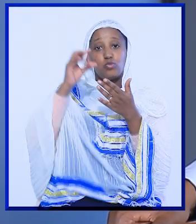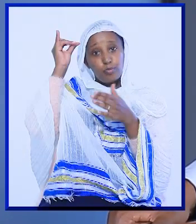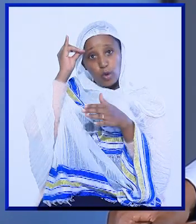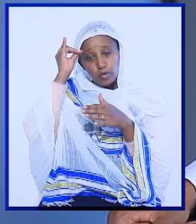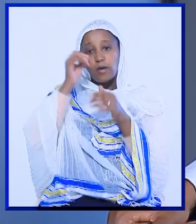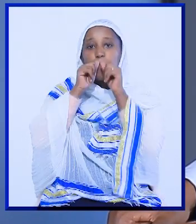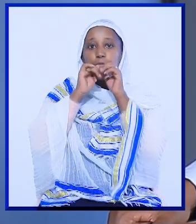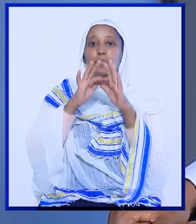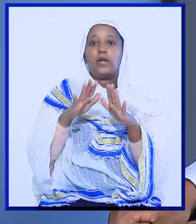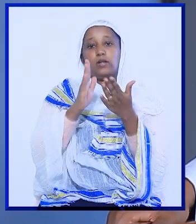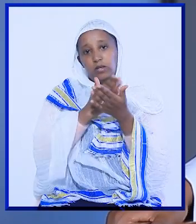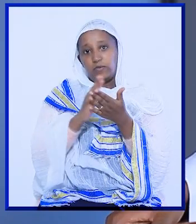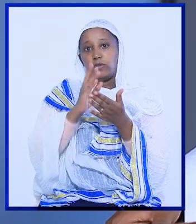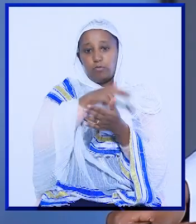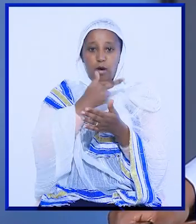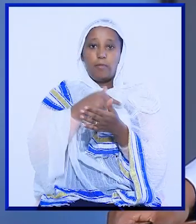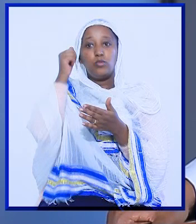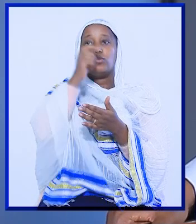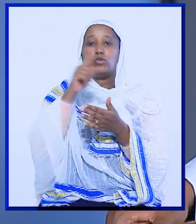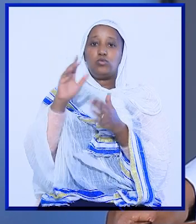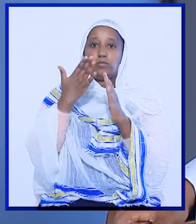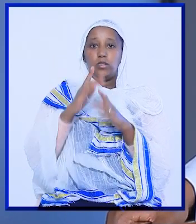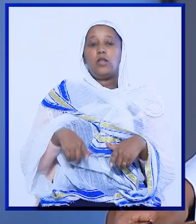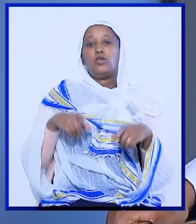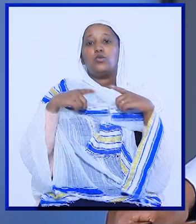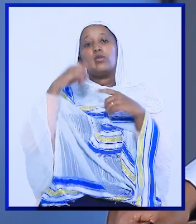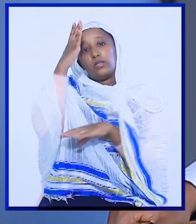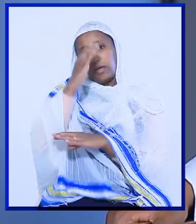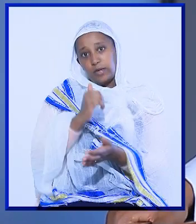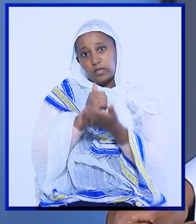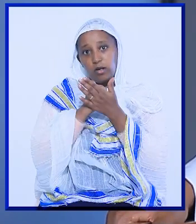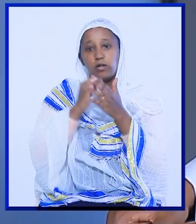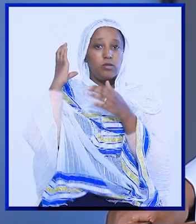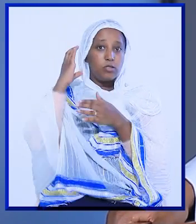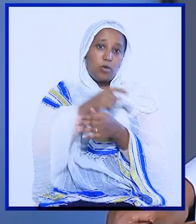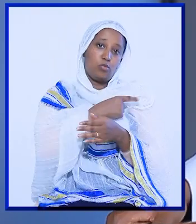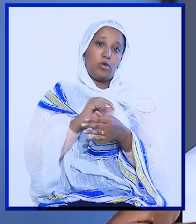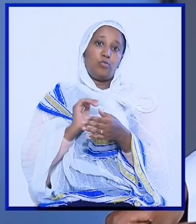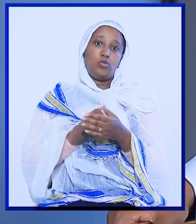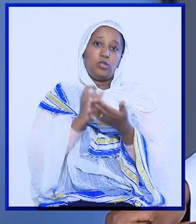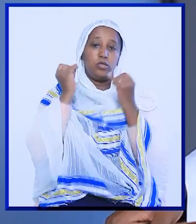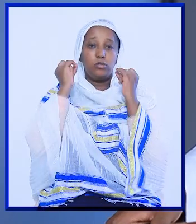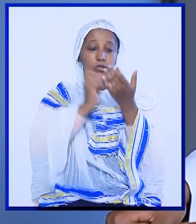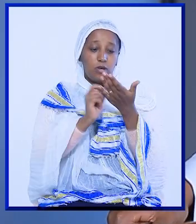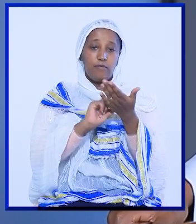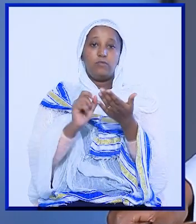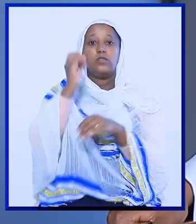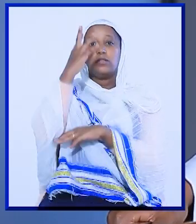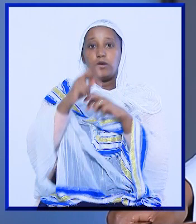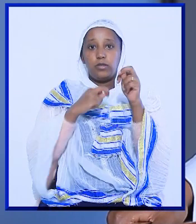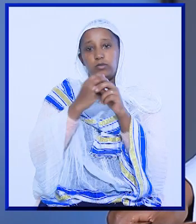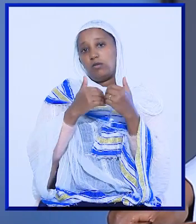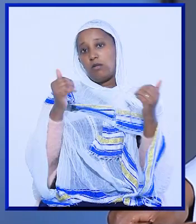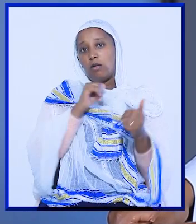ከመናከብራቸው ከሐዋርያው ከቅዱስ ጴጥሮስና ከቅዱስ ጳውሎስ ረድኤት በረከት ያሳትፈን። በሃይማኖት እነሱን መስለን እንድንኖር እግዚአብሔር ይርዳን። የሰማነውን